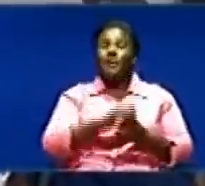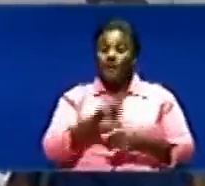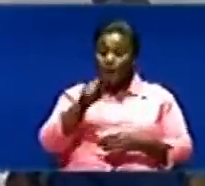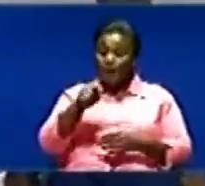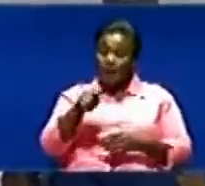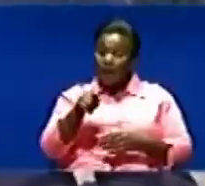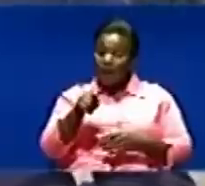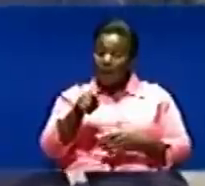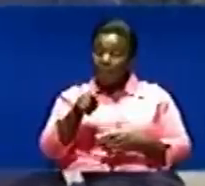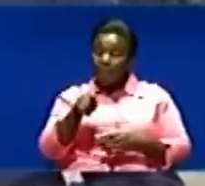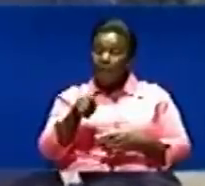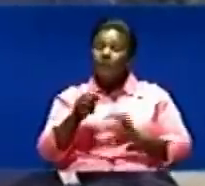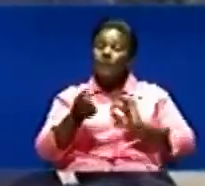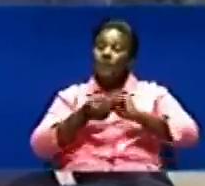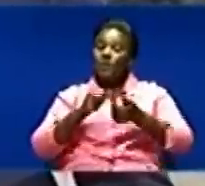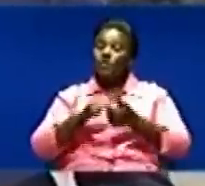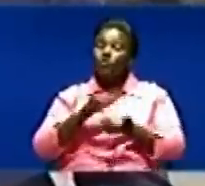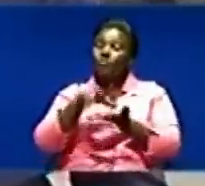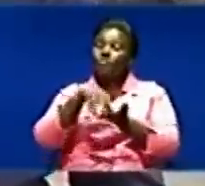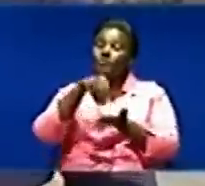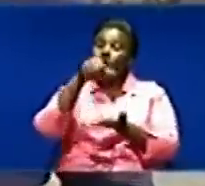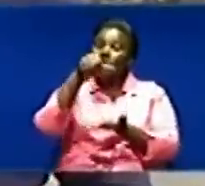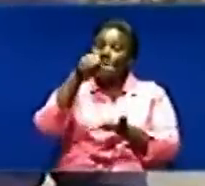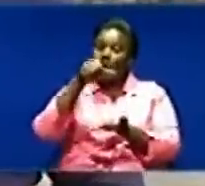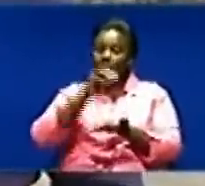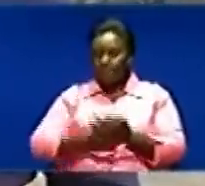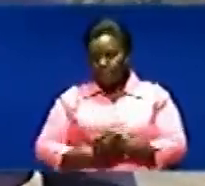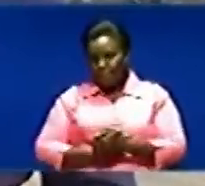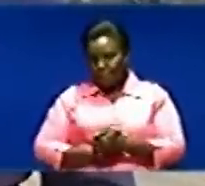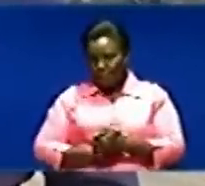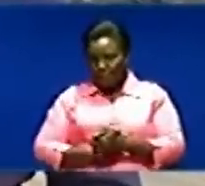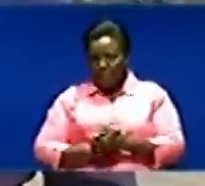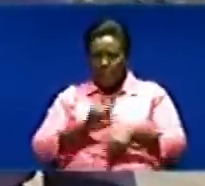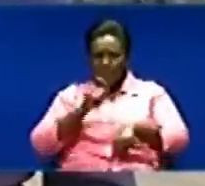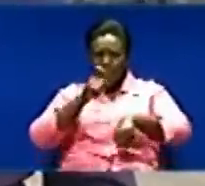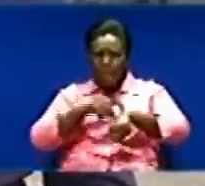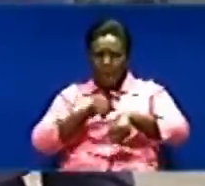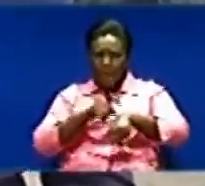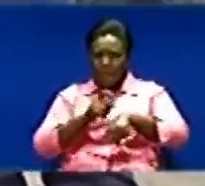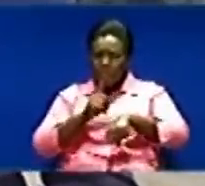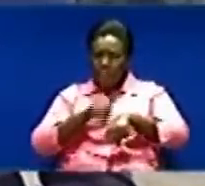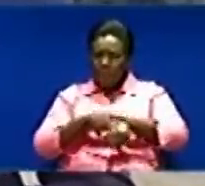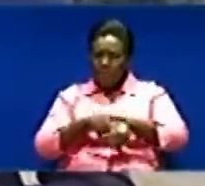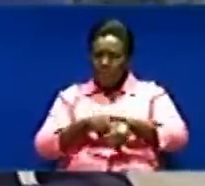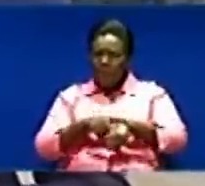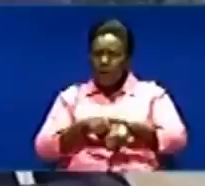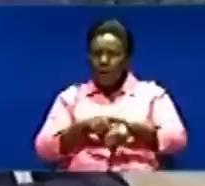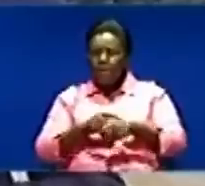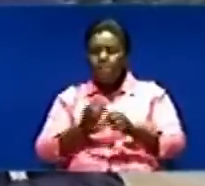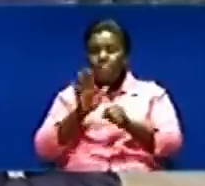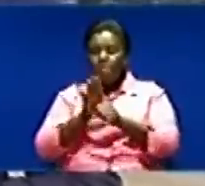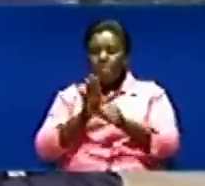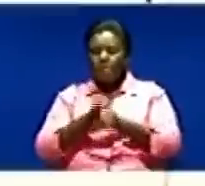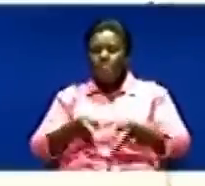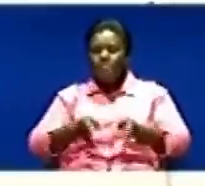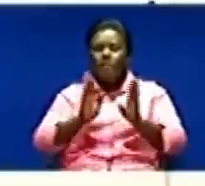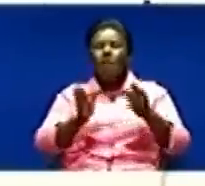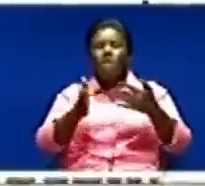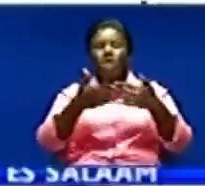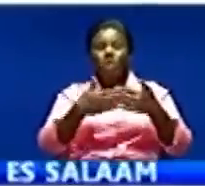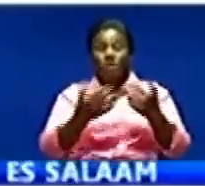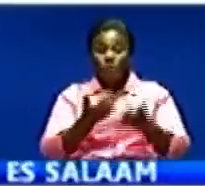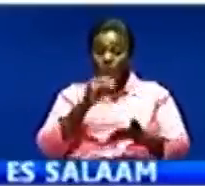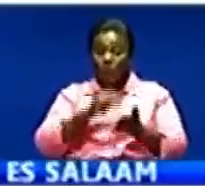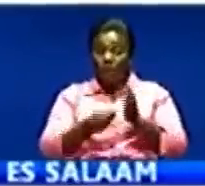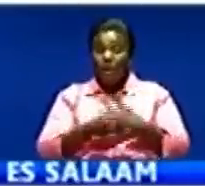hakuna anayezoa. Baada ya saa kadha barabara kufungwa hapa katika eneo la Jangwani, baada ya mvua inaonekana kunyesha mbali kabisa na